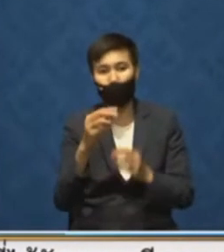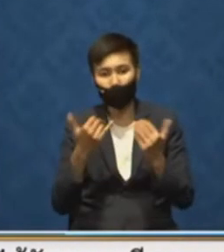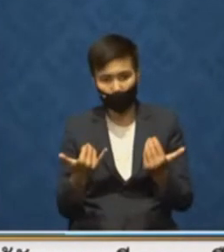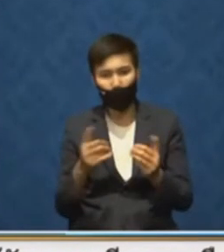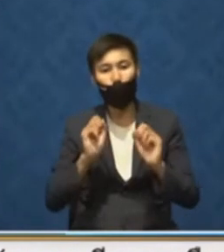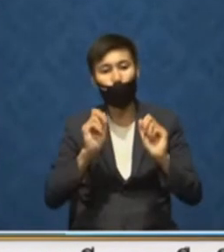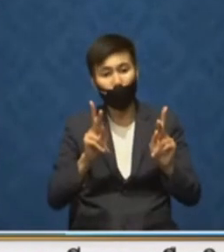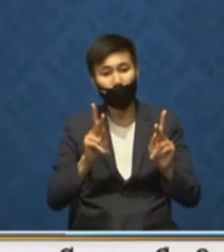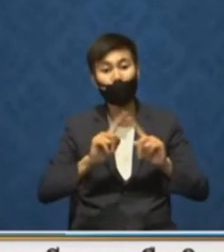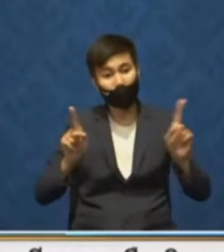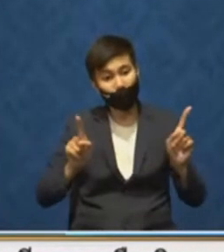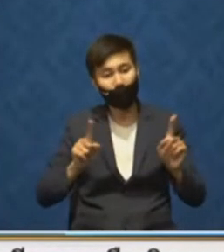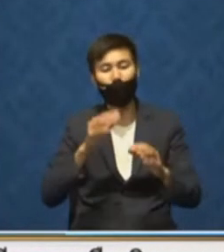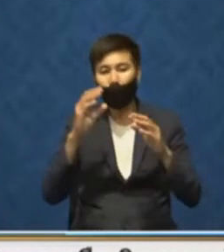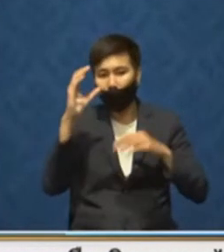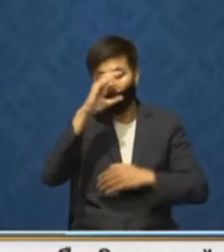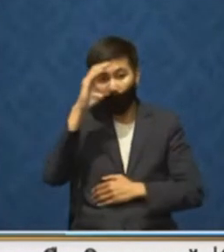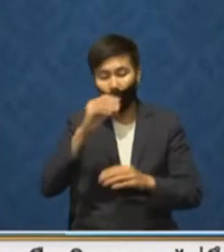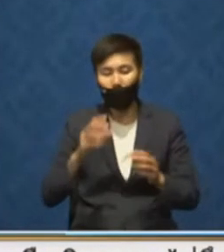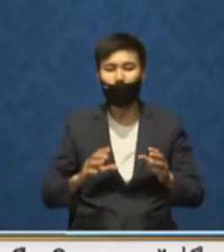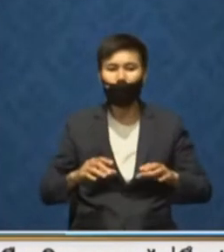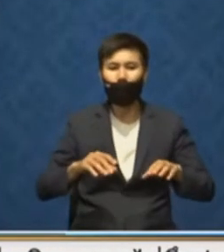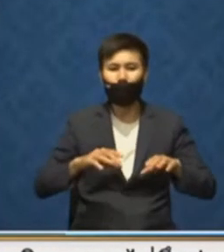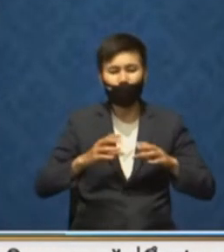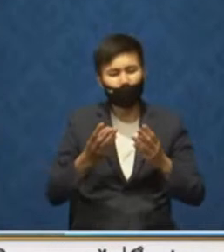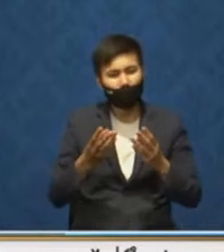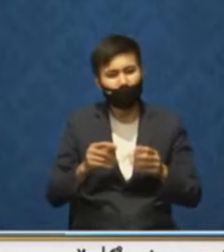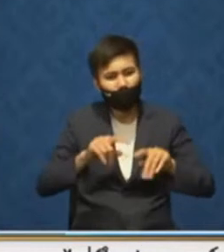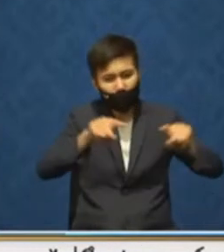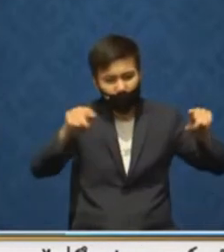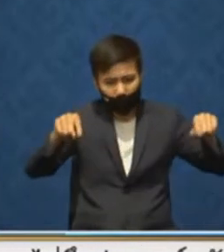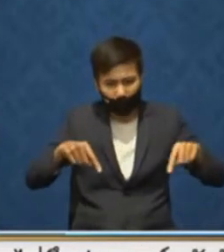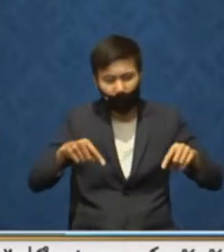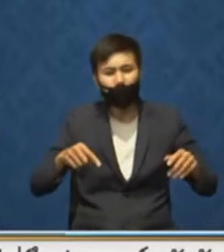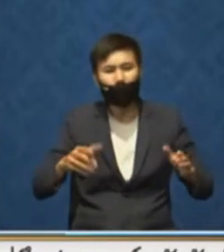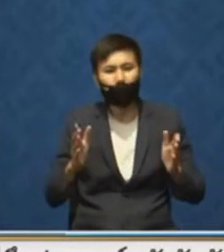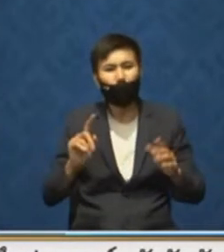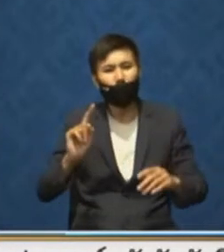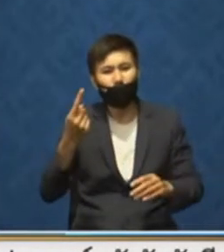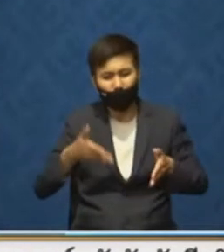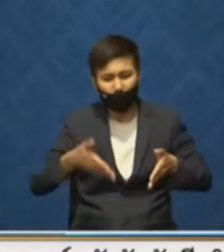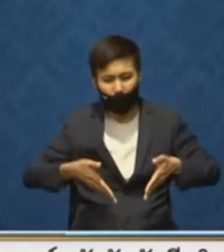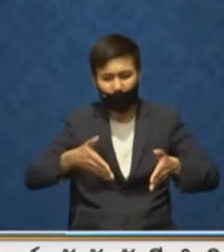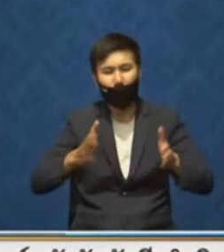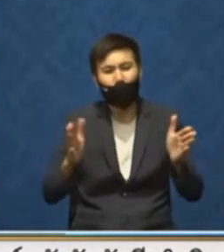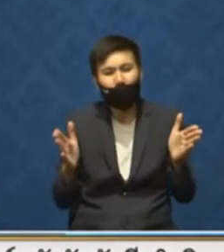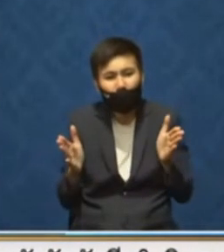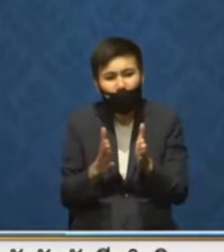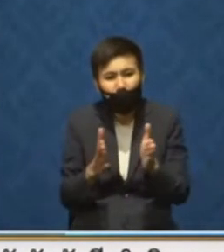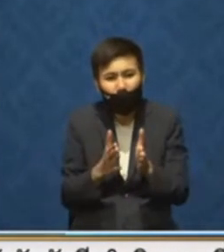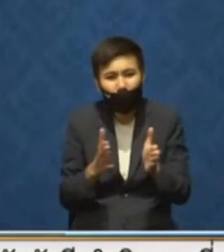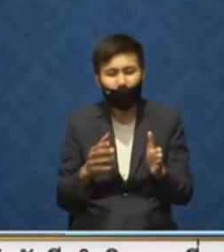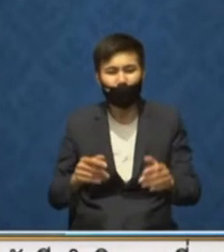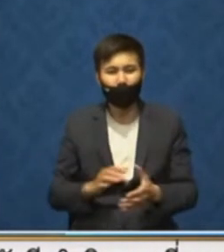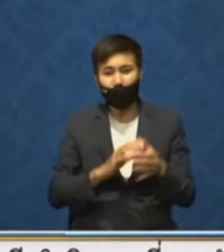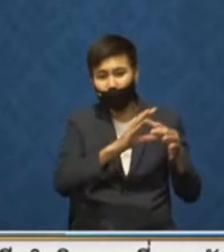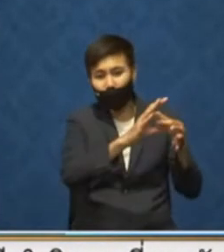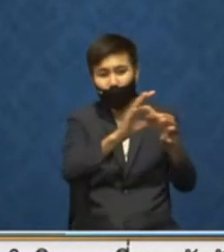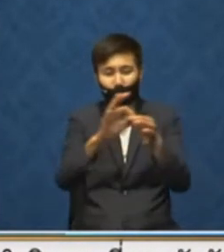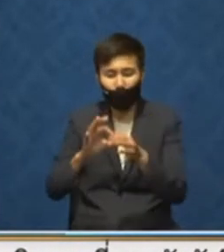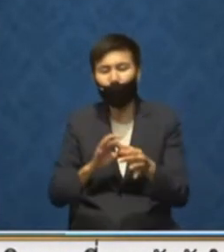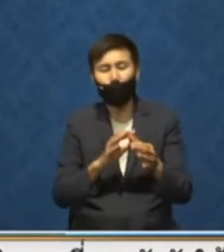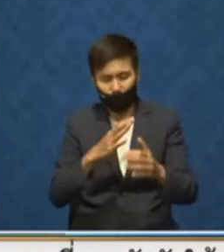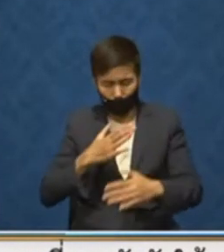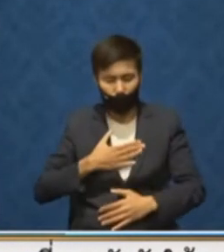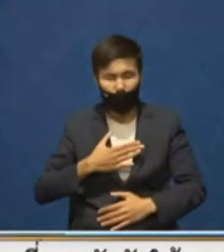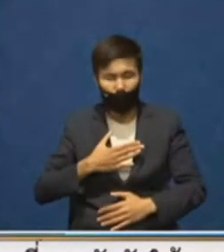ทำเส้นใหม่เช่นมาหาพื้นที่ก็เส้นทางนี้เป็นแค่พี่ติ๋มแคบก็ถามอย่างนี้ได้มั้ยเชื่อมโยงนี้ได้มั้ยได้มั้ยผมก็ทำให้ทั้งหมดแล้วครับ